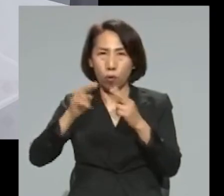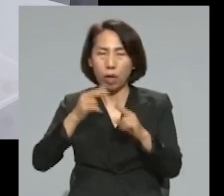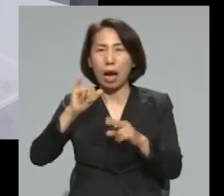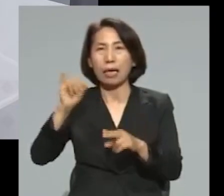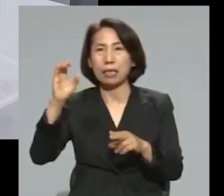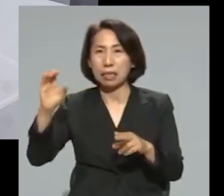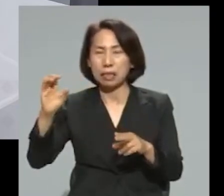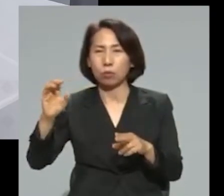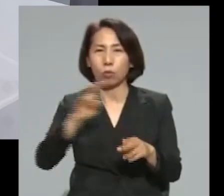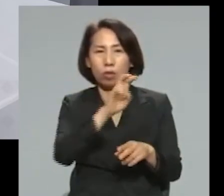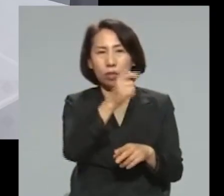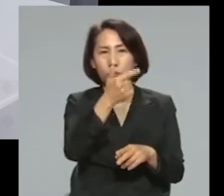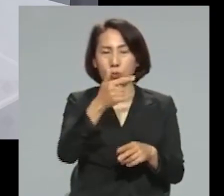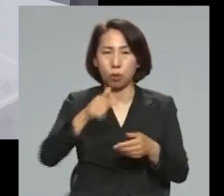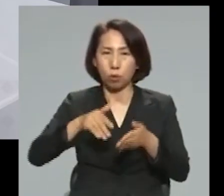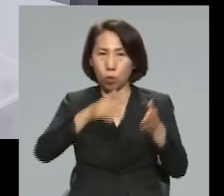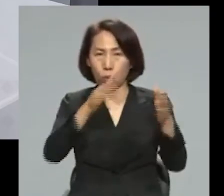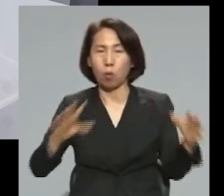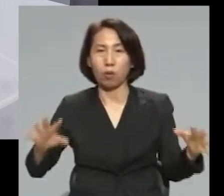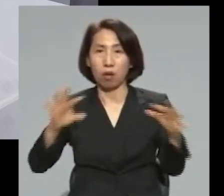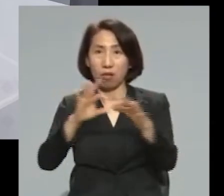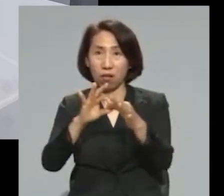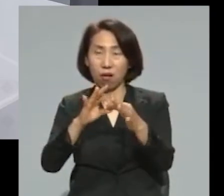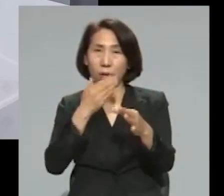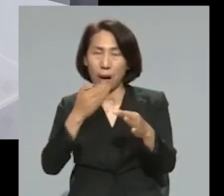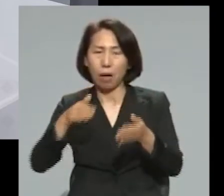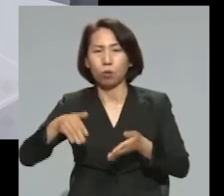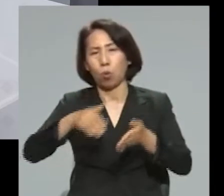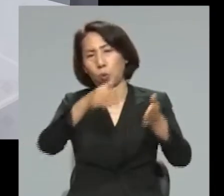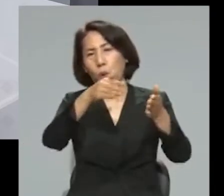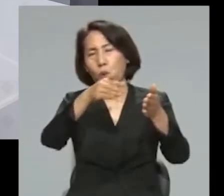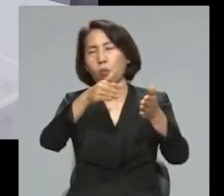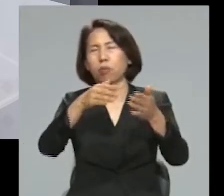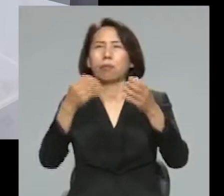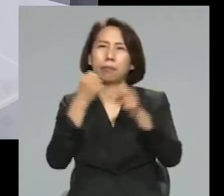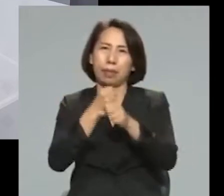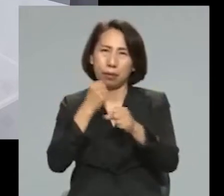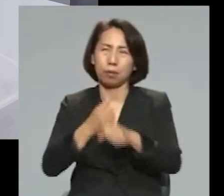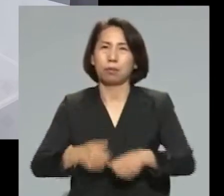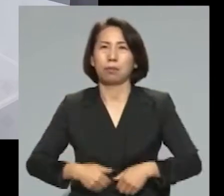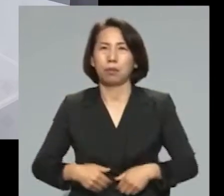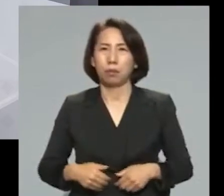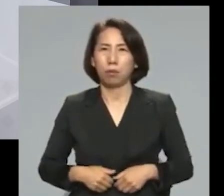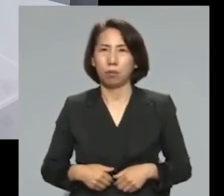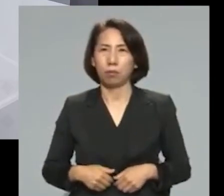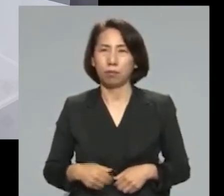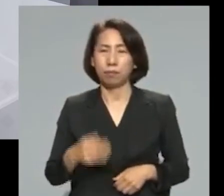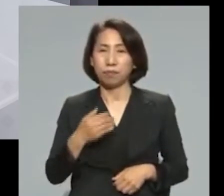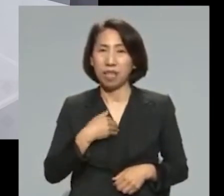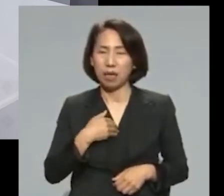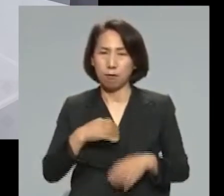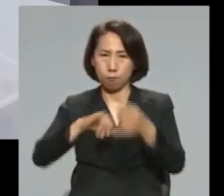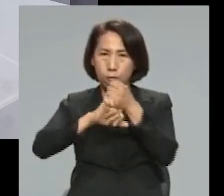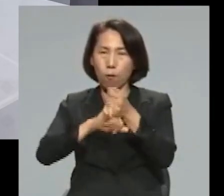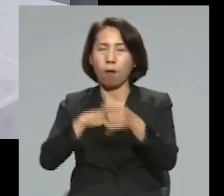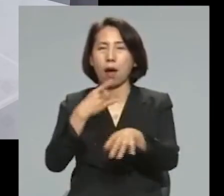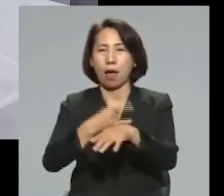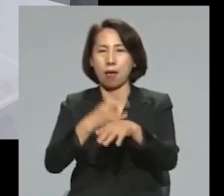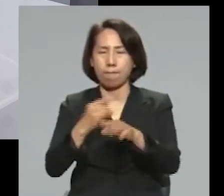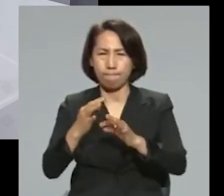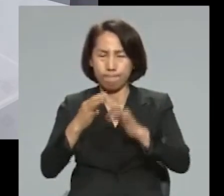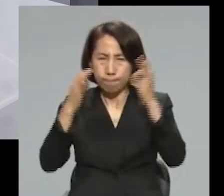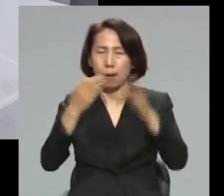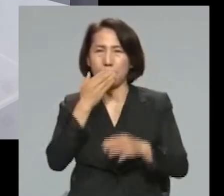국도로 연결하는 도로를 반드시 개설해야 합니다. 제가 반드시 해내겠습니다.